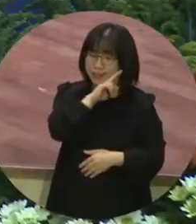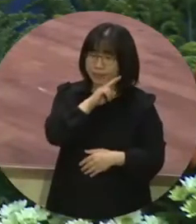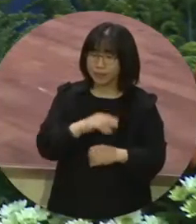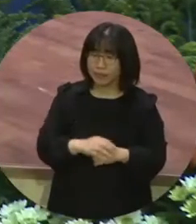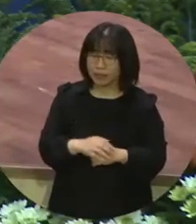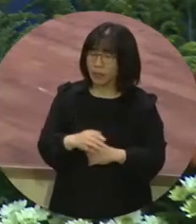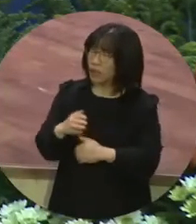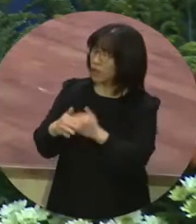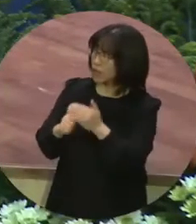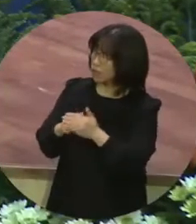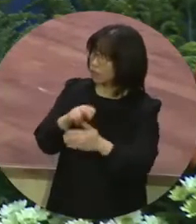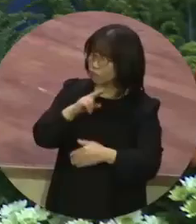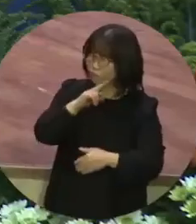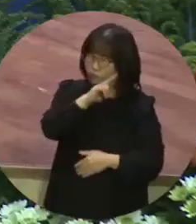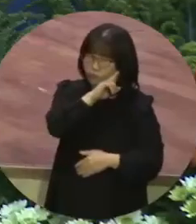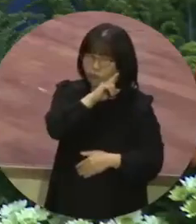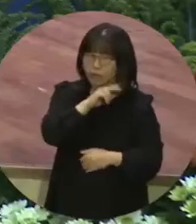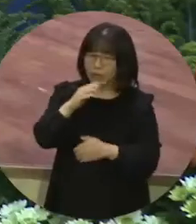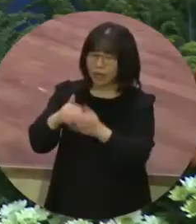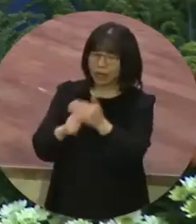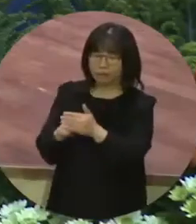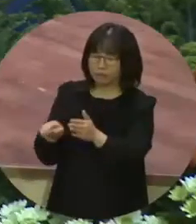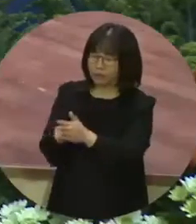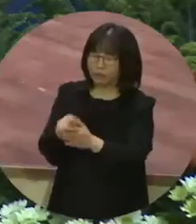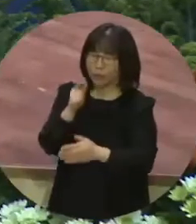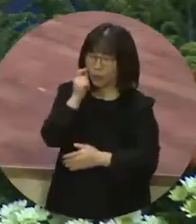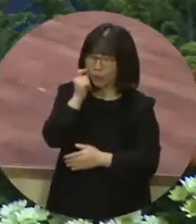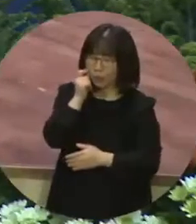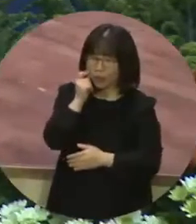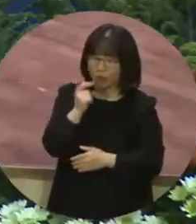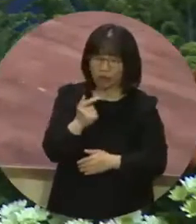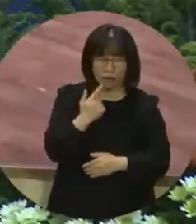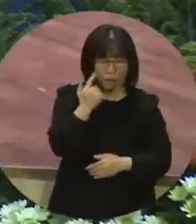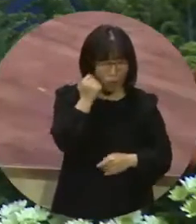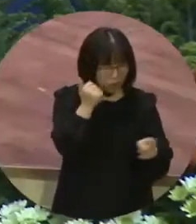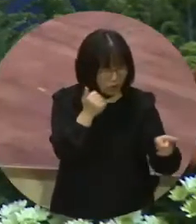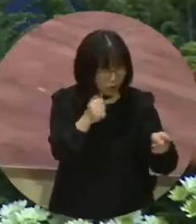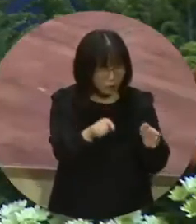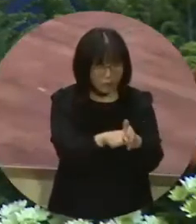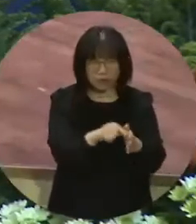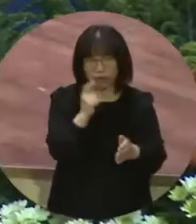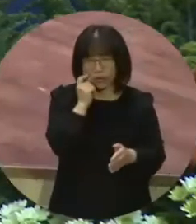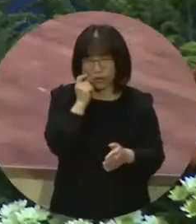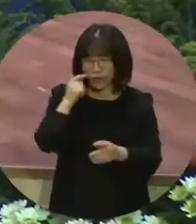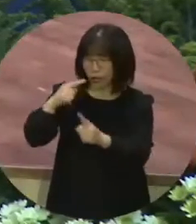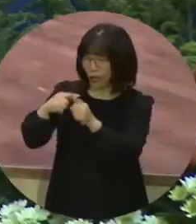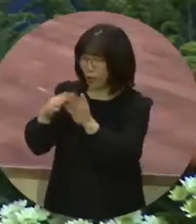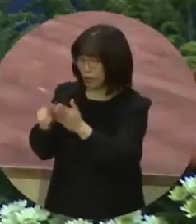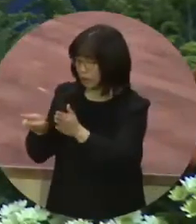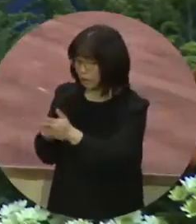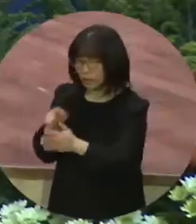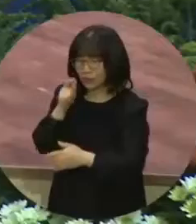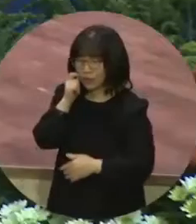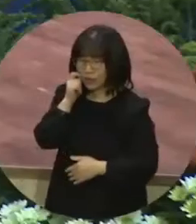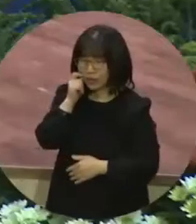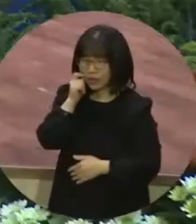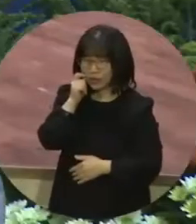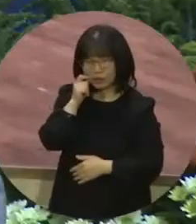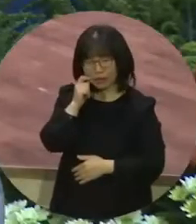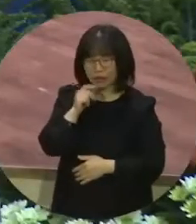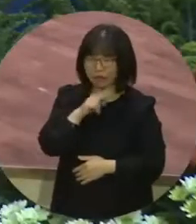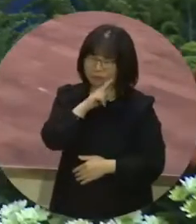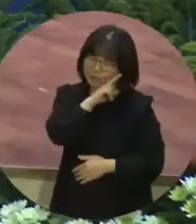못 믿겠다는 겁니다. 하나님 못 믿겠다는 거요. 목사를 못 믿겠다는 겁니다. 교회를 못 믿겠다는 겁니다.